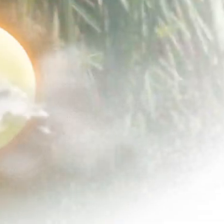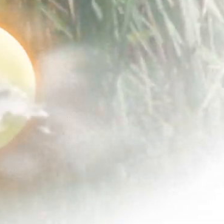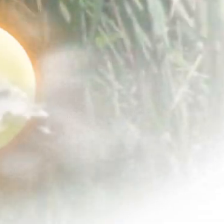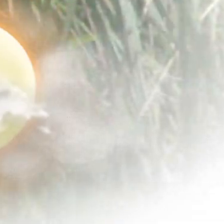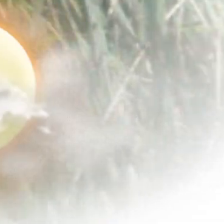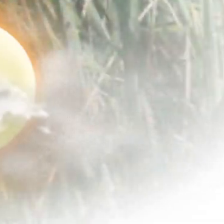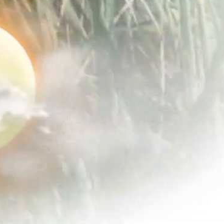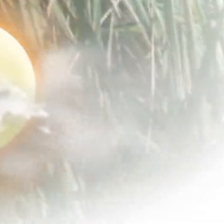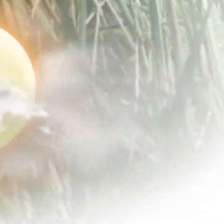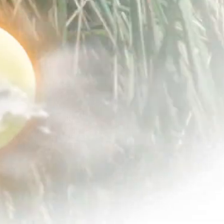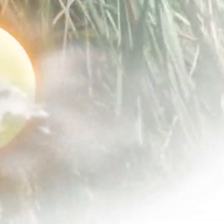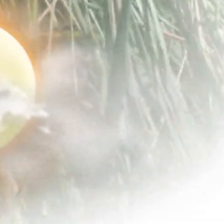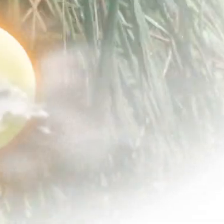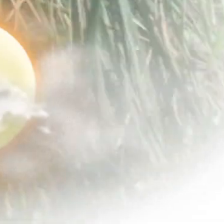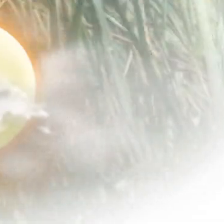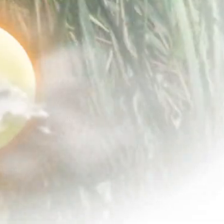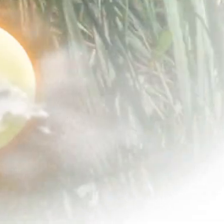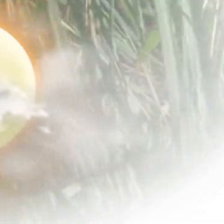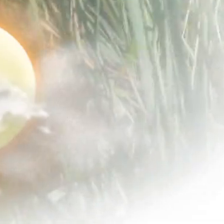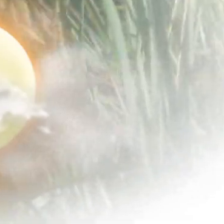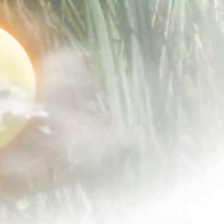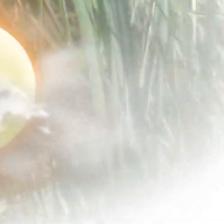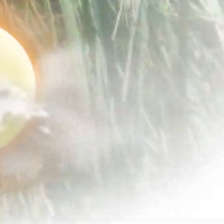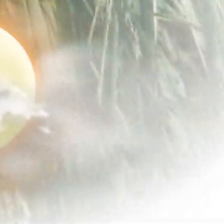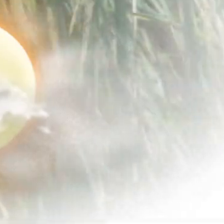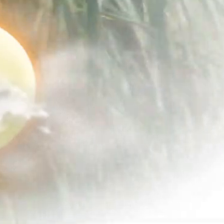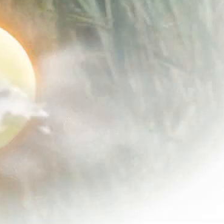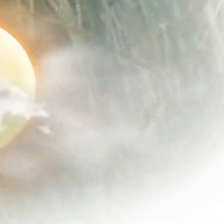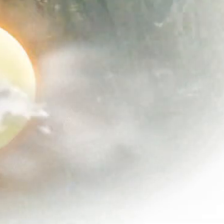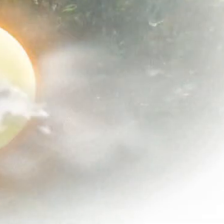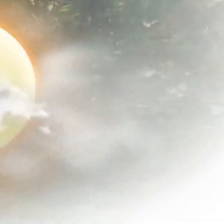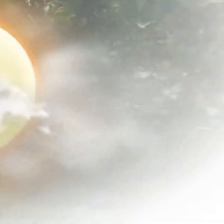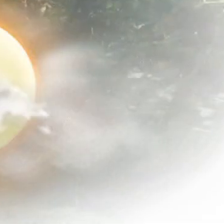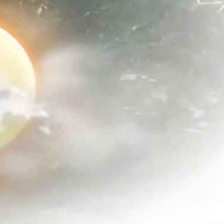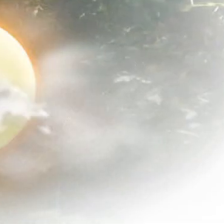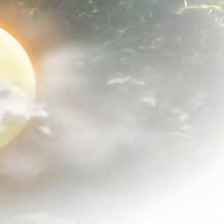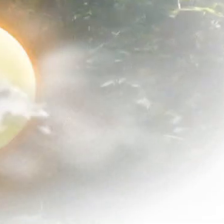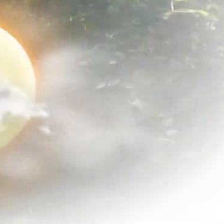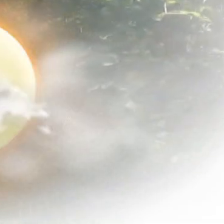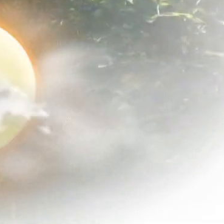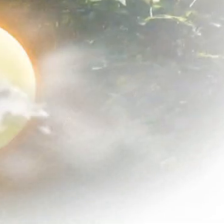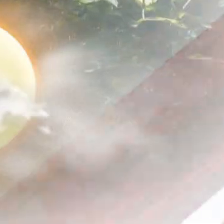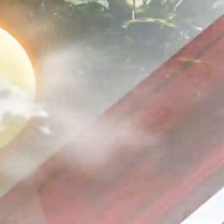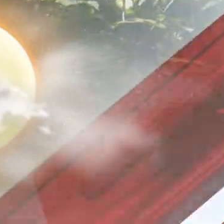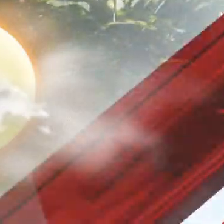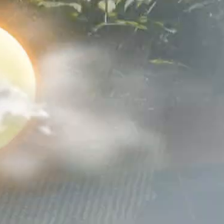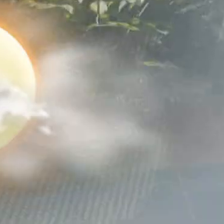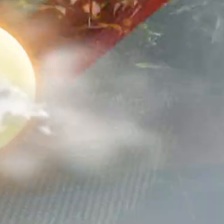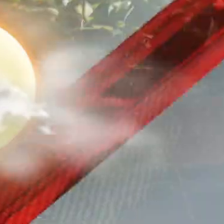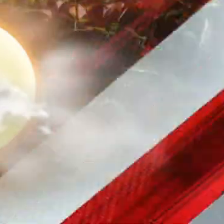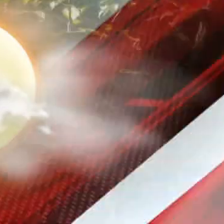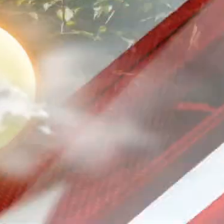вечарам. Пераменная воблачнасць без ападкаў. Вецер паўднёва-заходні, яго хуткасць 4-9 метраў за секунду.